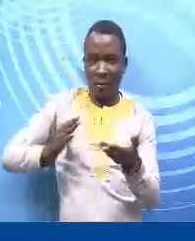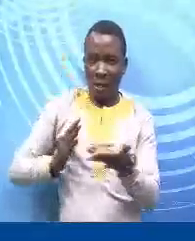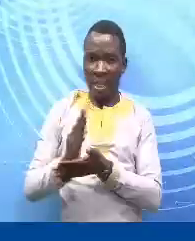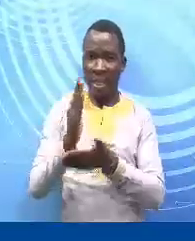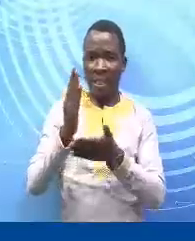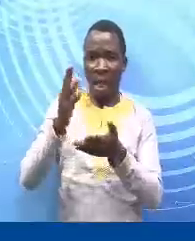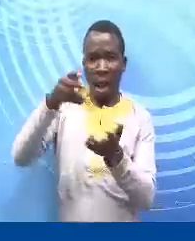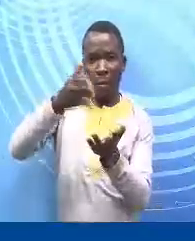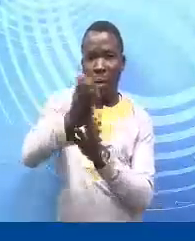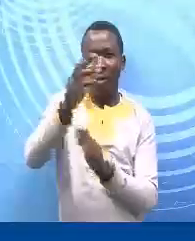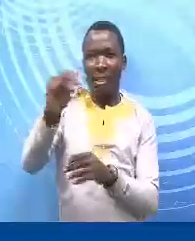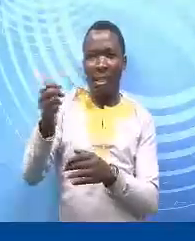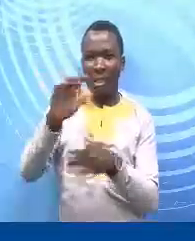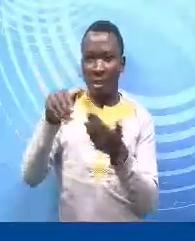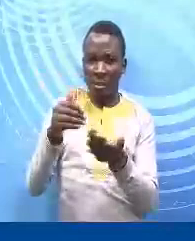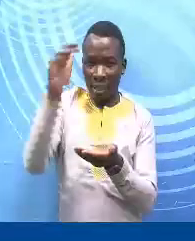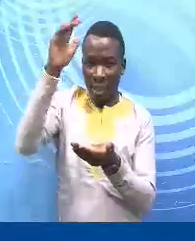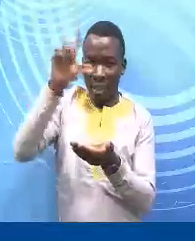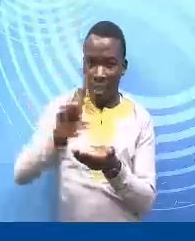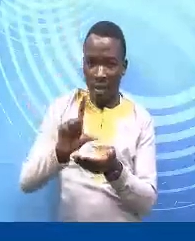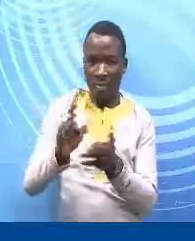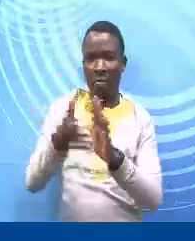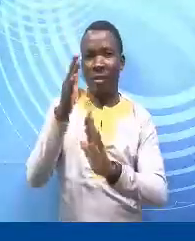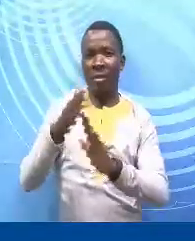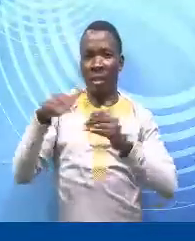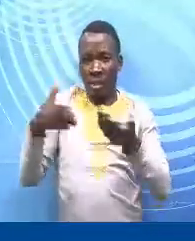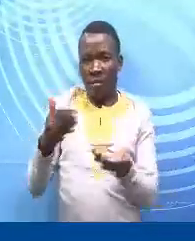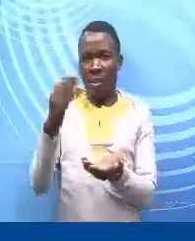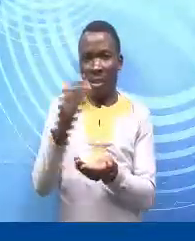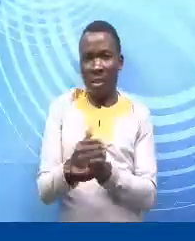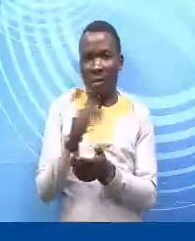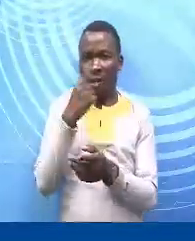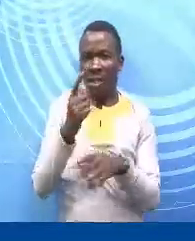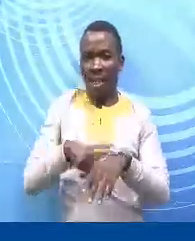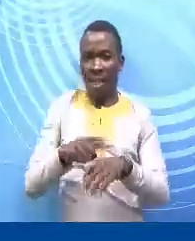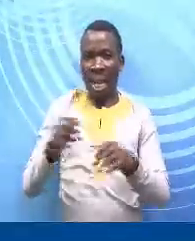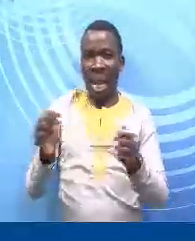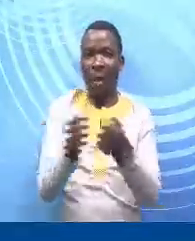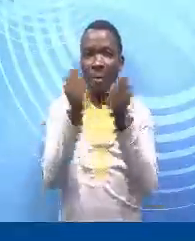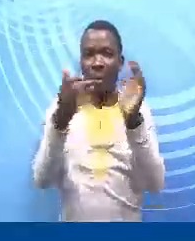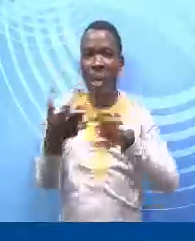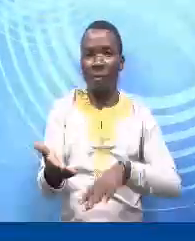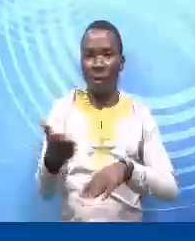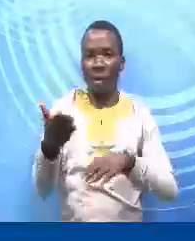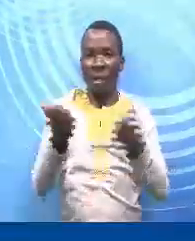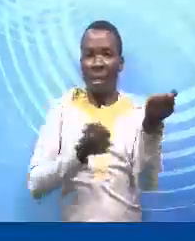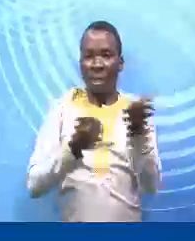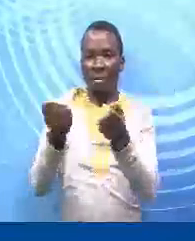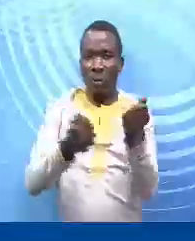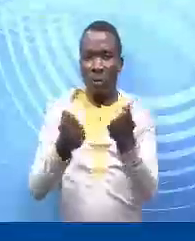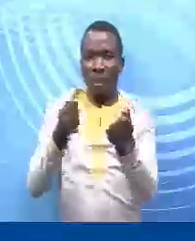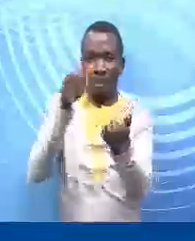bwo kwambuka izindi zikagabanya umuvuduko cyangwa zigahagarara. Anavuga ko iyo agonzwe hakavamo urupfu umushoferi mu bihano